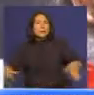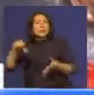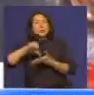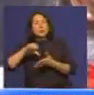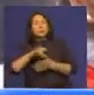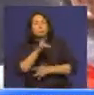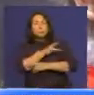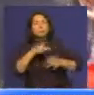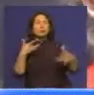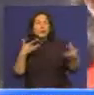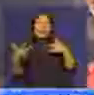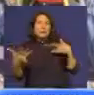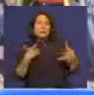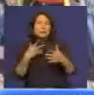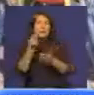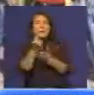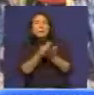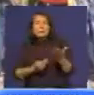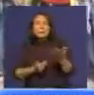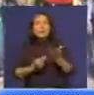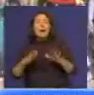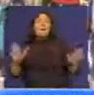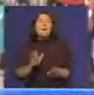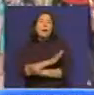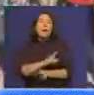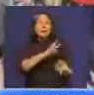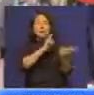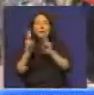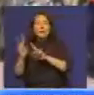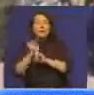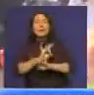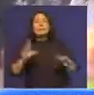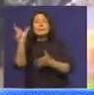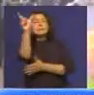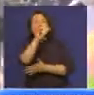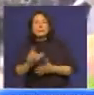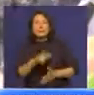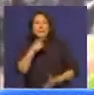участвовали в праздничном концерте. Они рисовали, пели, танцевали и рассказывали стихи.